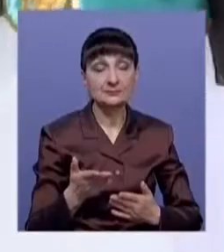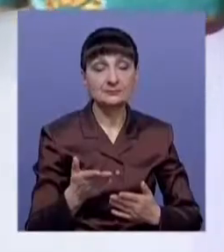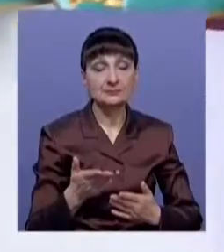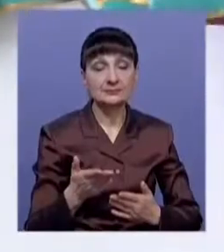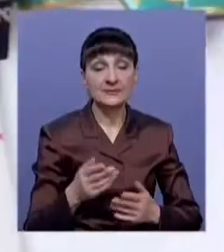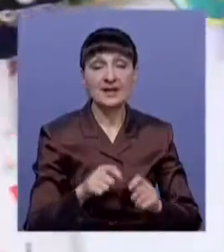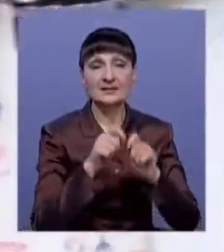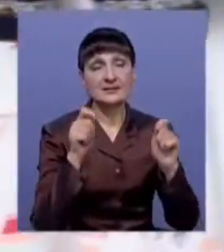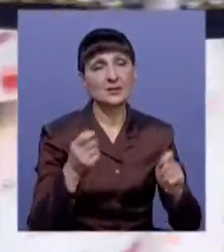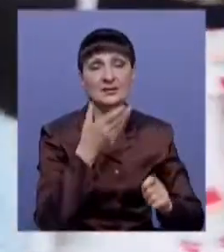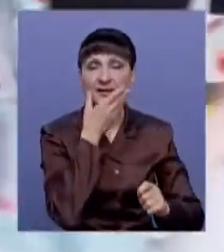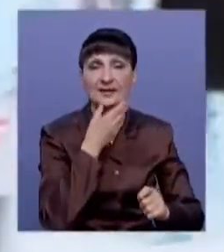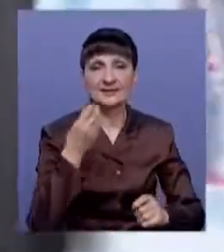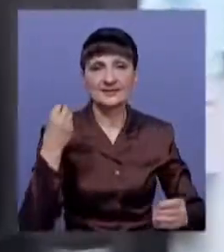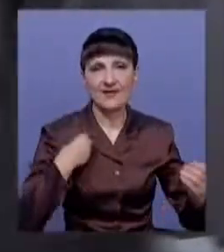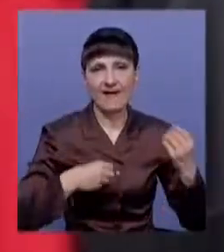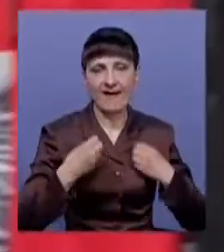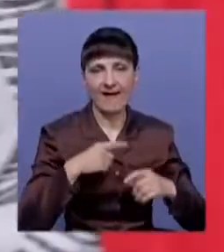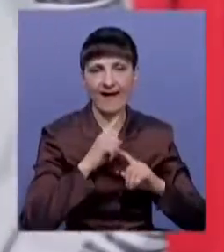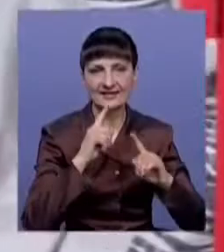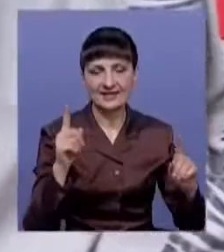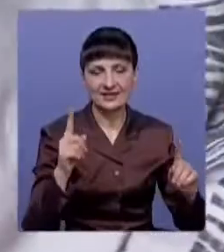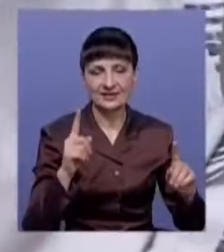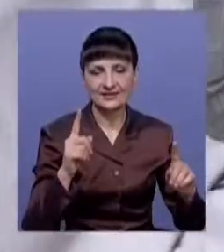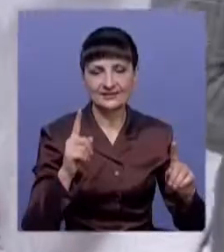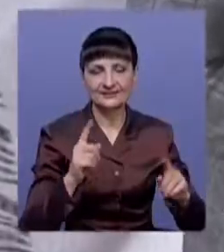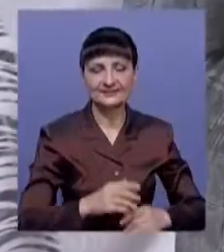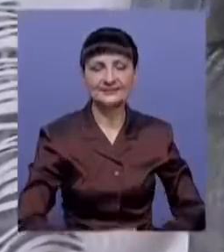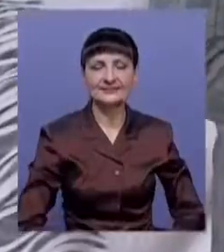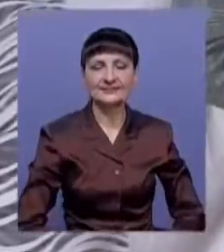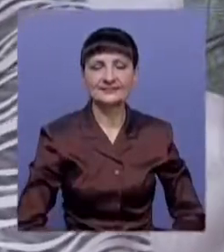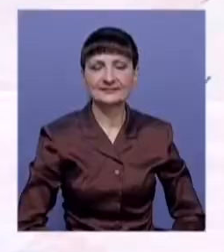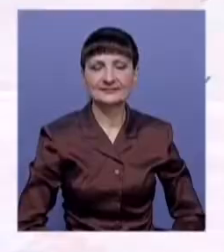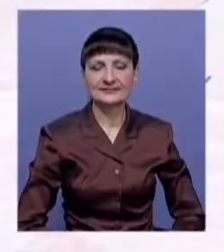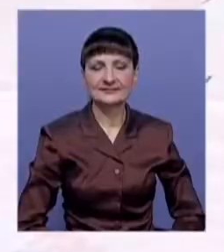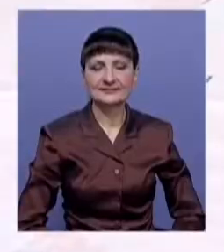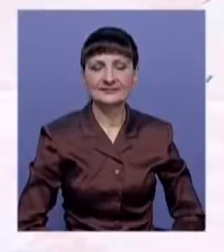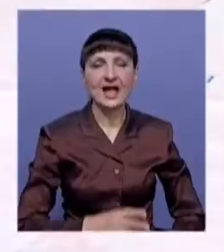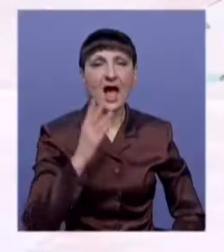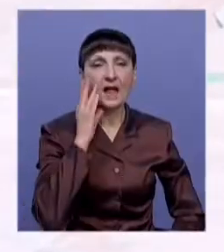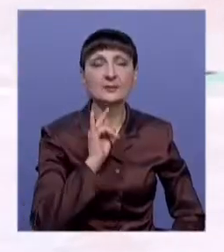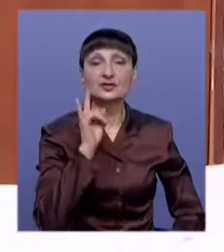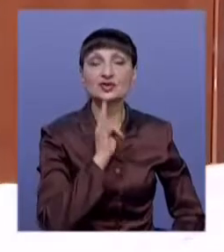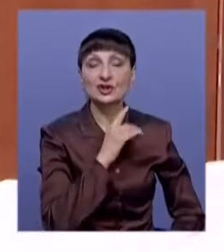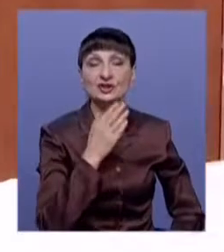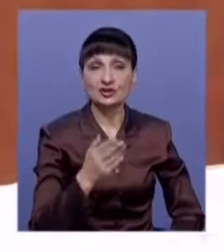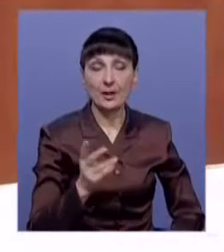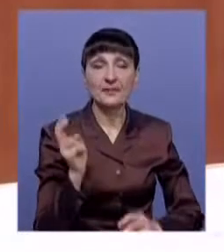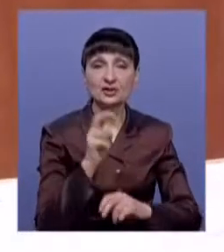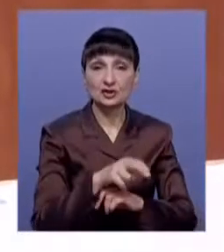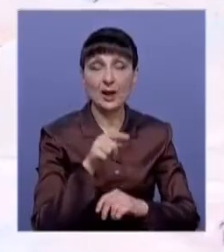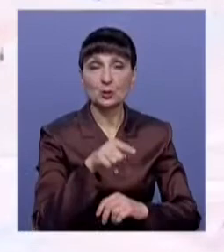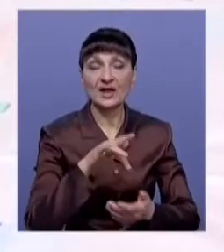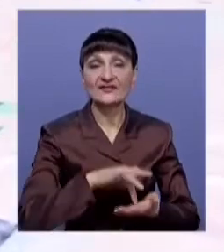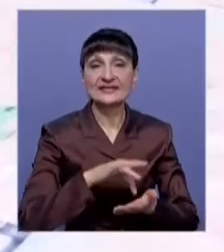создает вот такие вот шедевры не хуже известных кутюрье вам один командир женисбек его пришла в этот